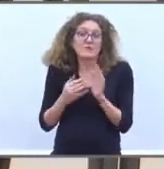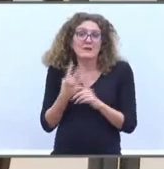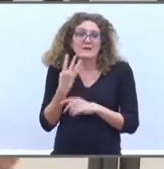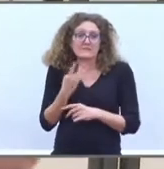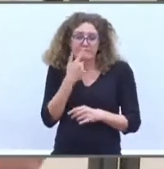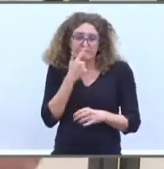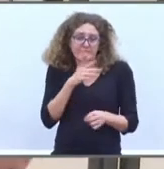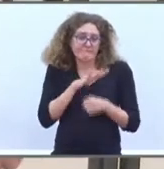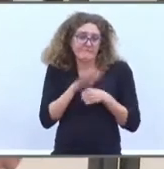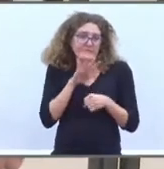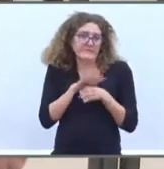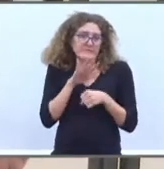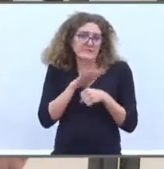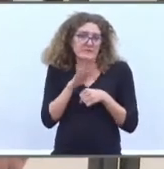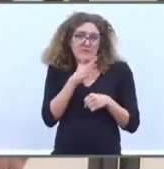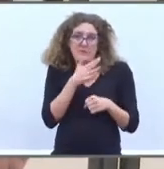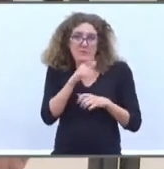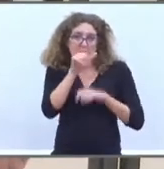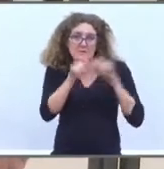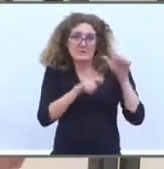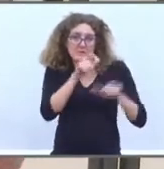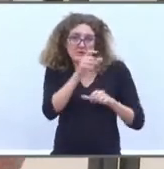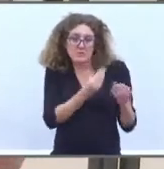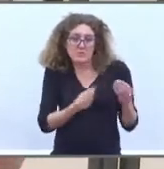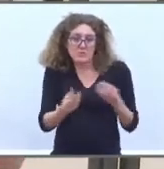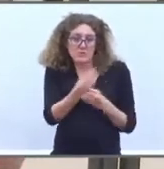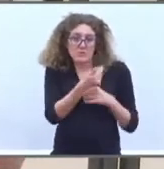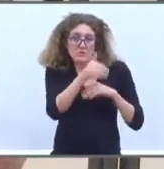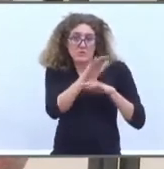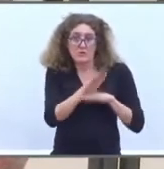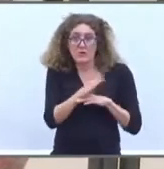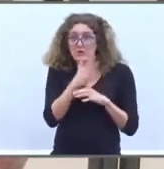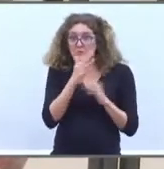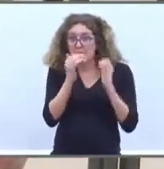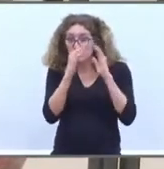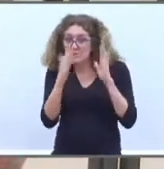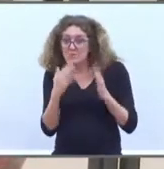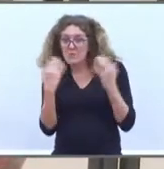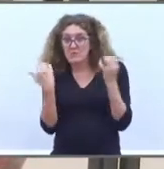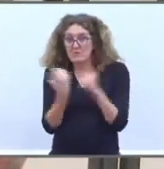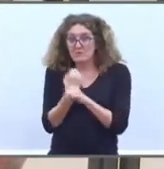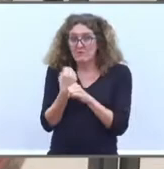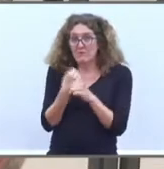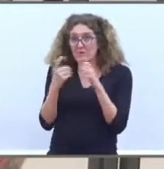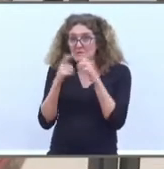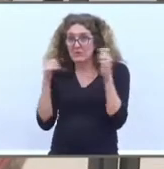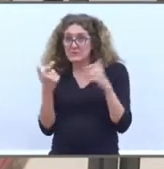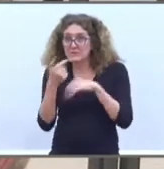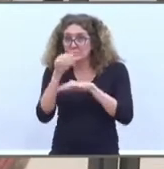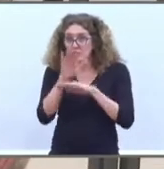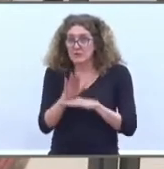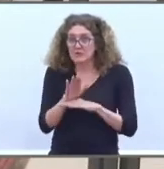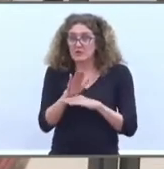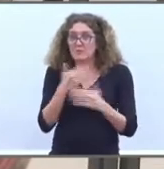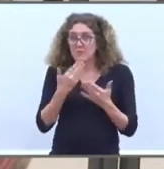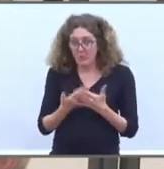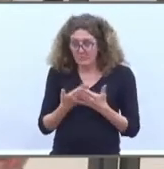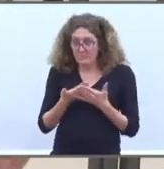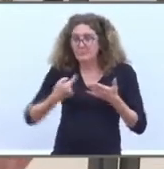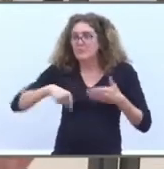insuffisant pour protéger les populations, pour protéger les biens et les activités. Décision a donc été prise de le